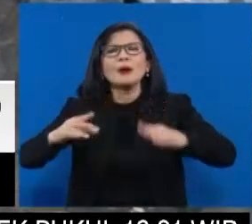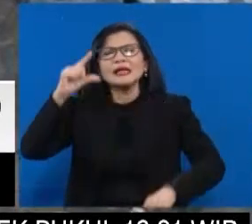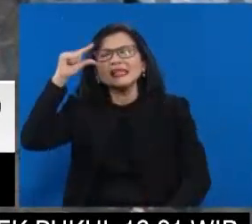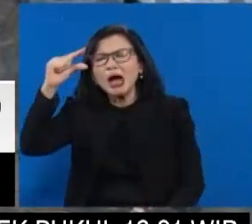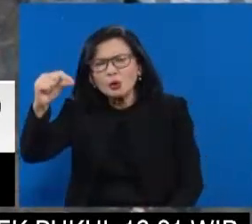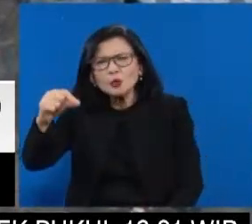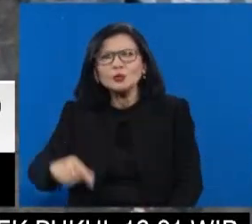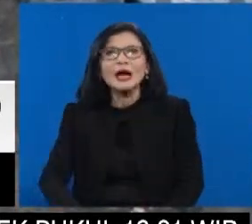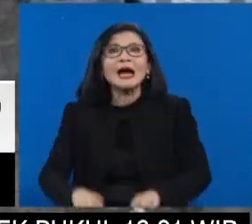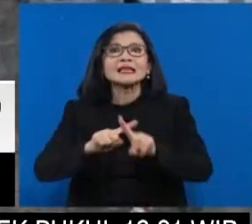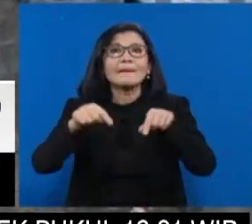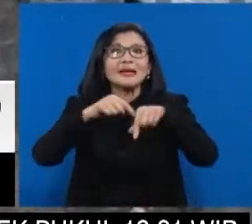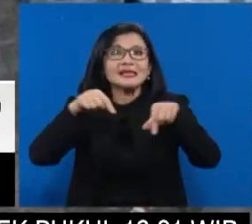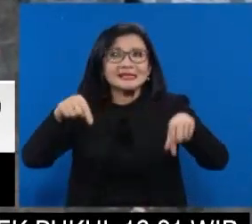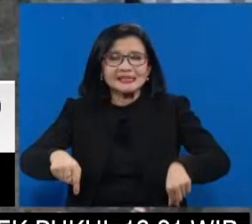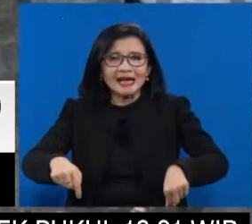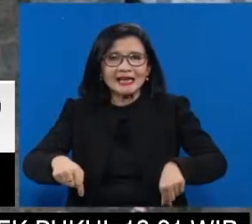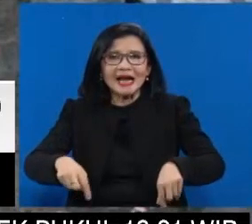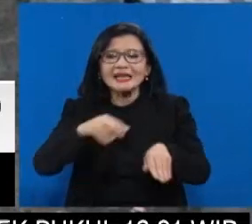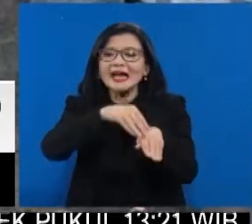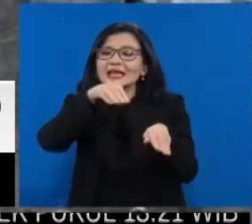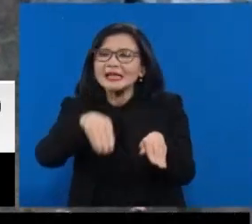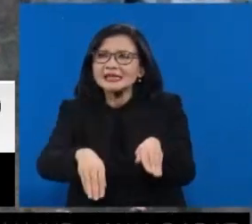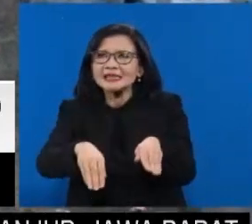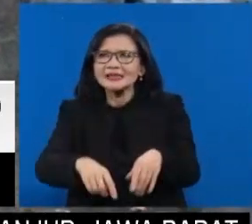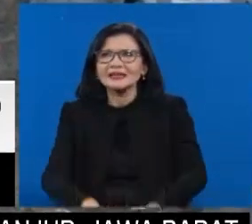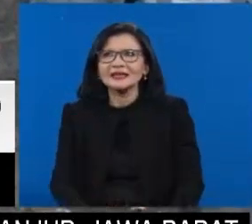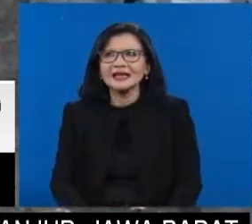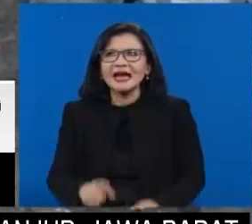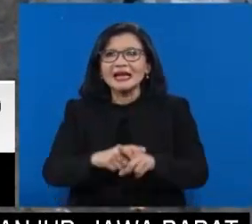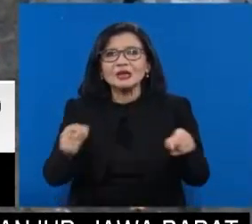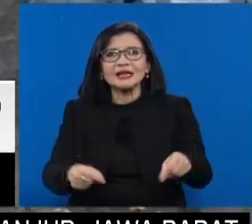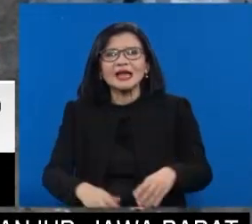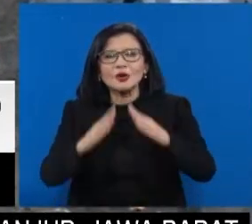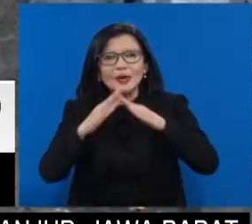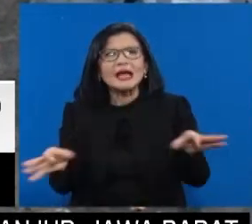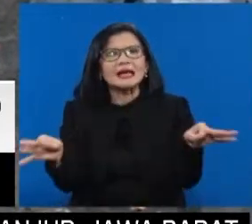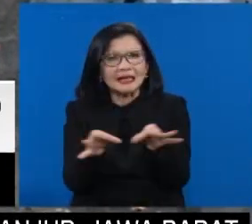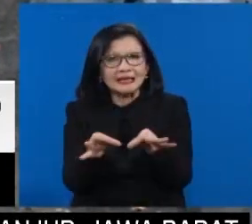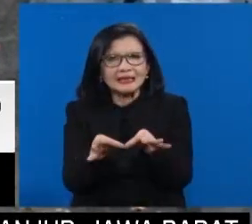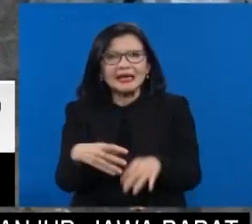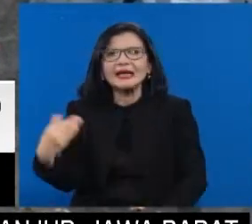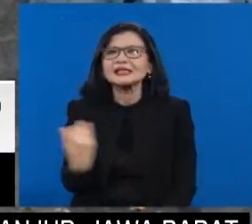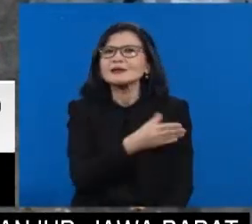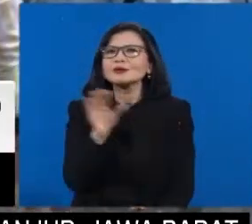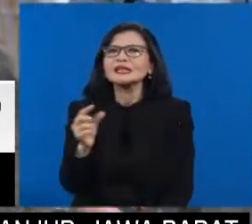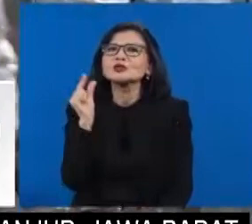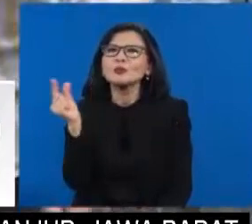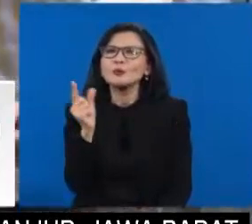aduh. Tapi kan sekarang ada Transit Oriented Development atau hunian yang dekat dari transportasi publik, seperti apa ya?